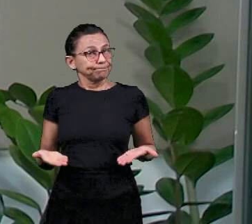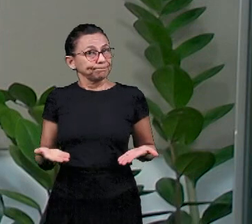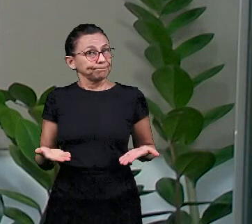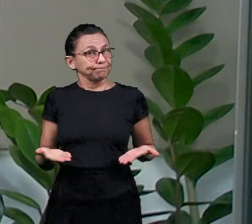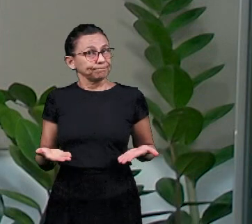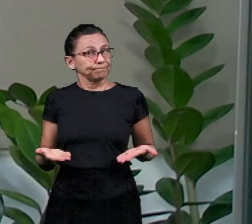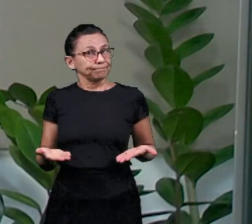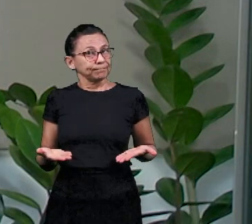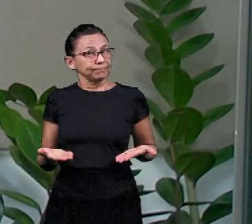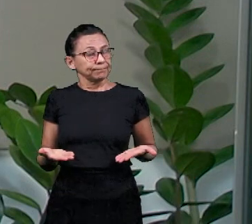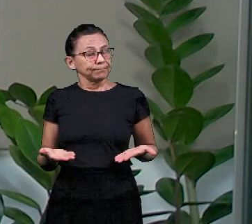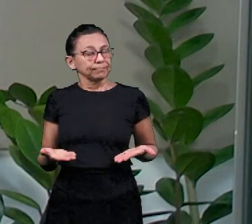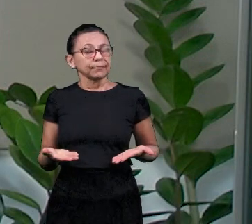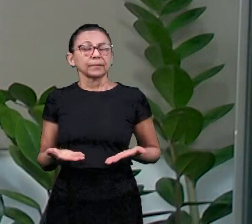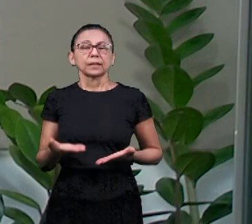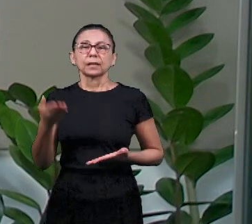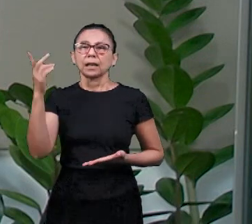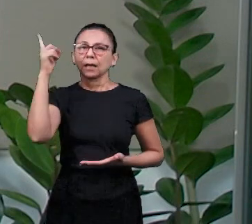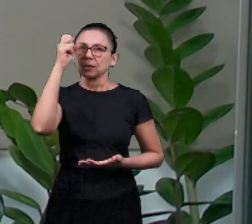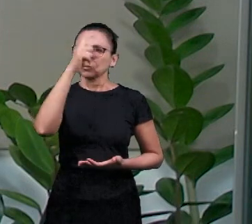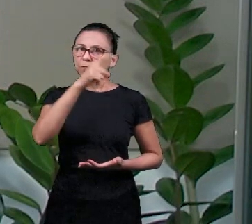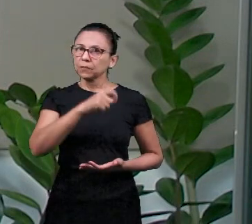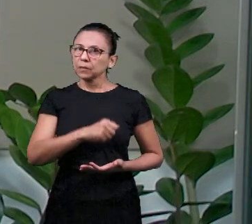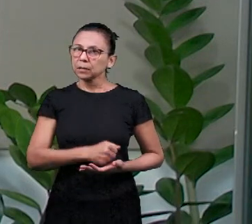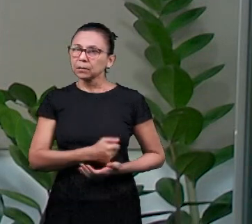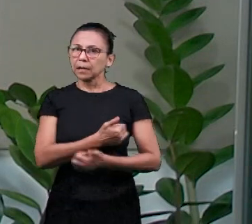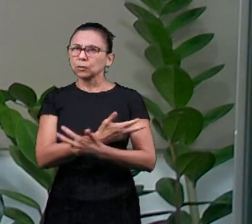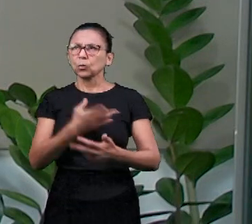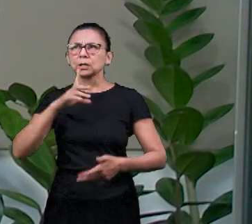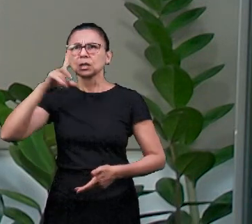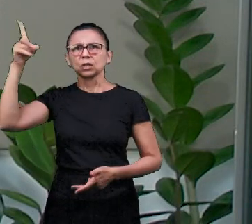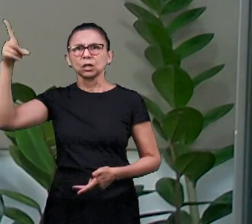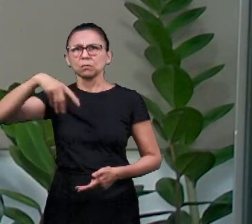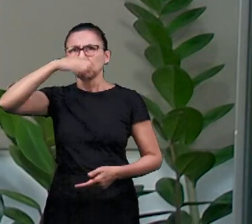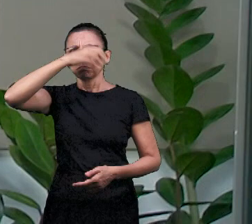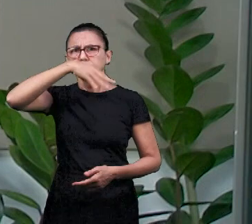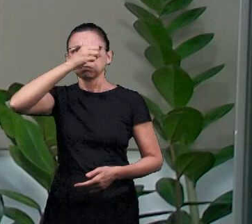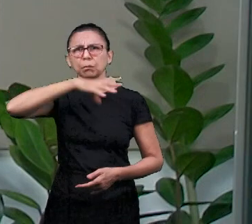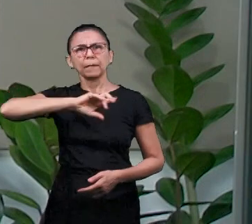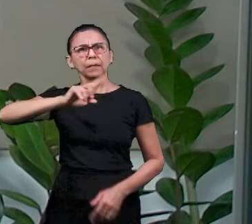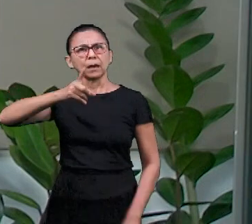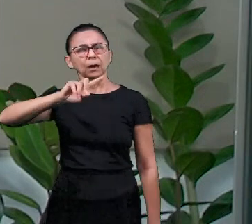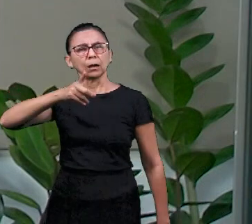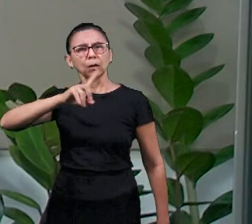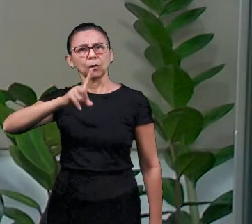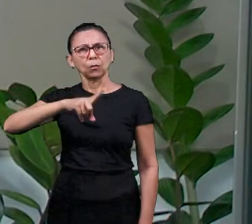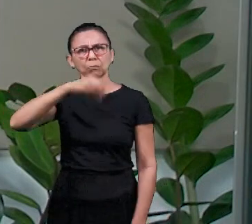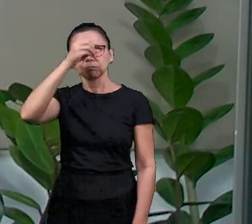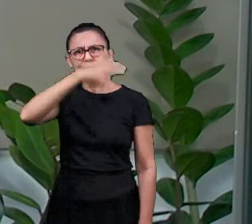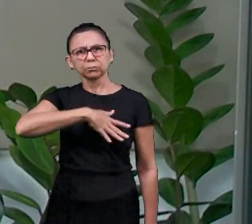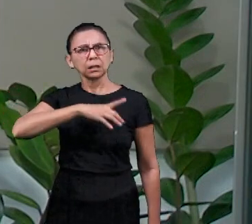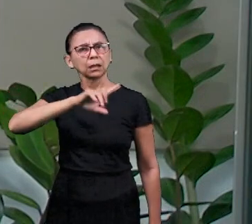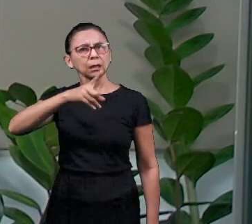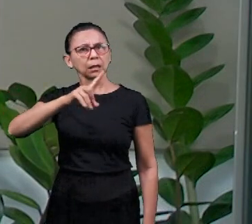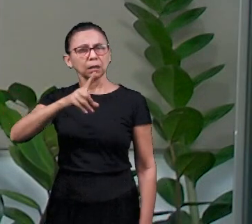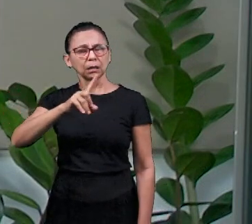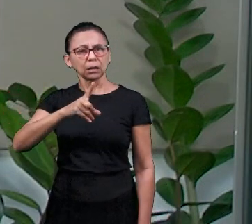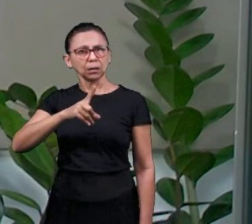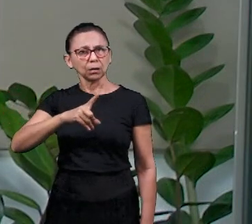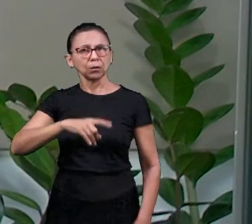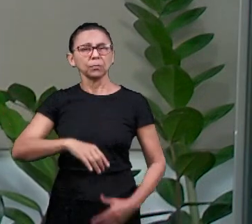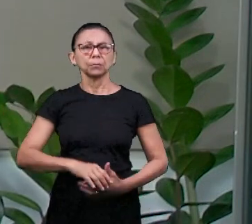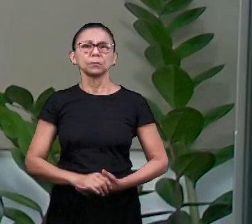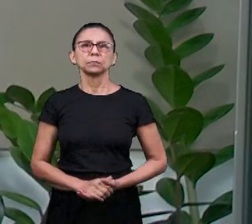Rien n'est pas de manière à plaire aux gens. Jésus, il a dit cela parce